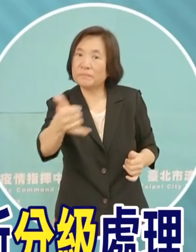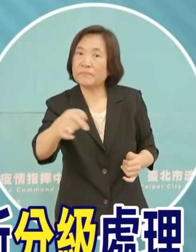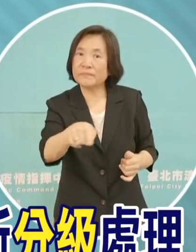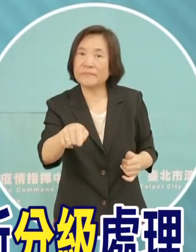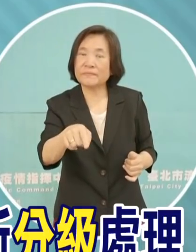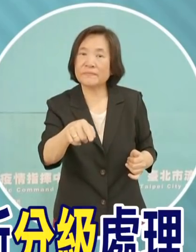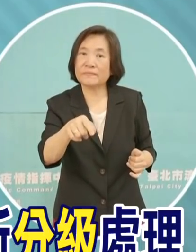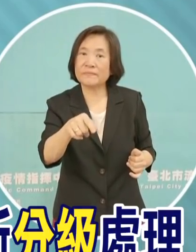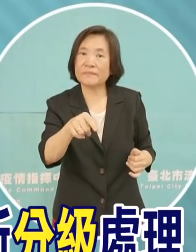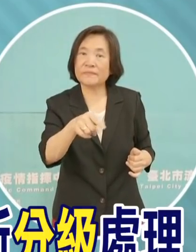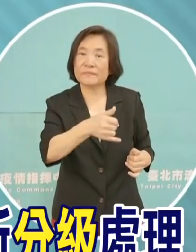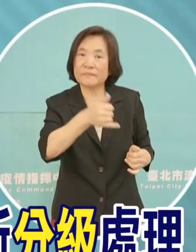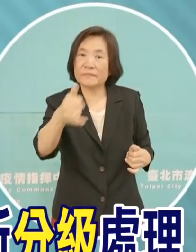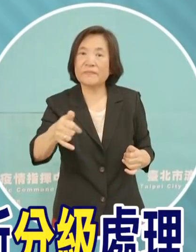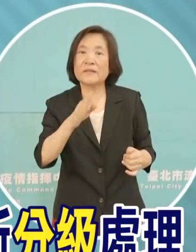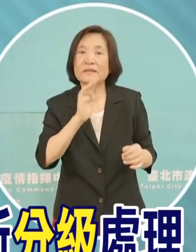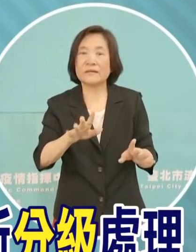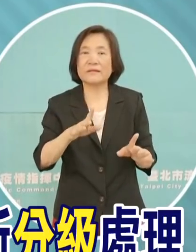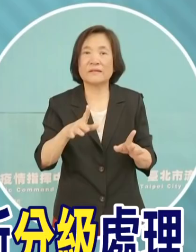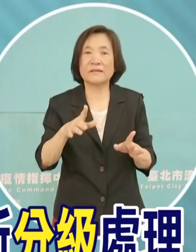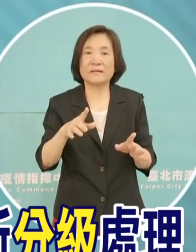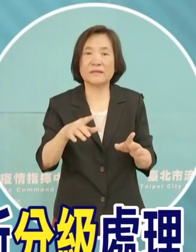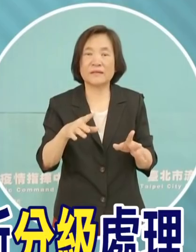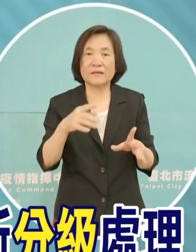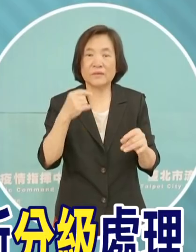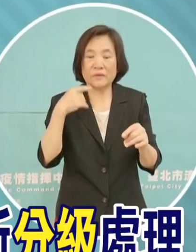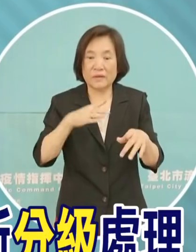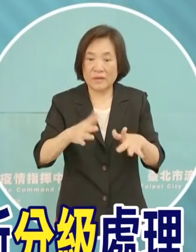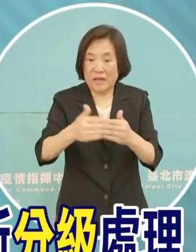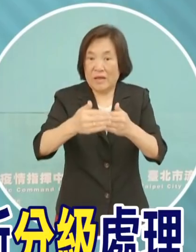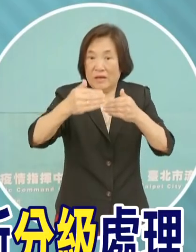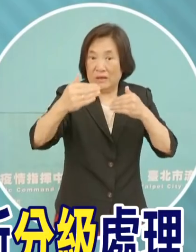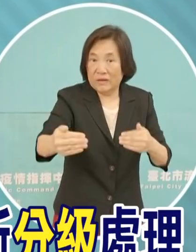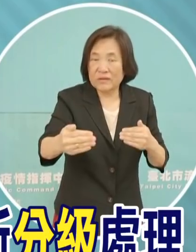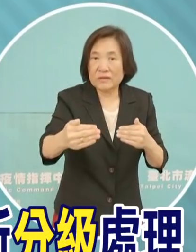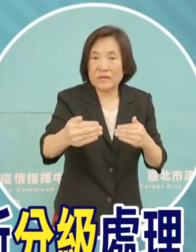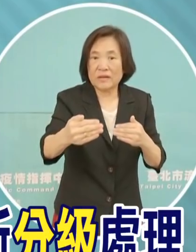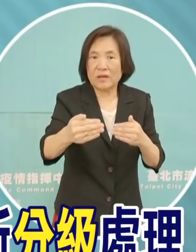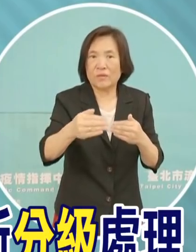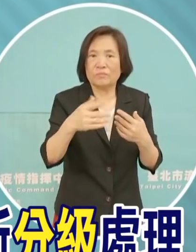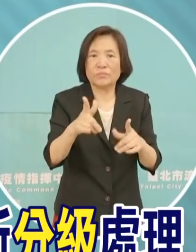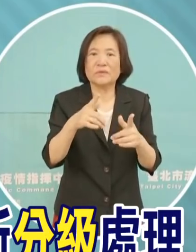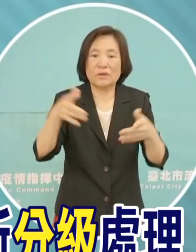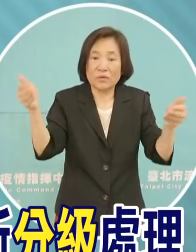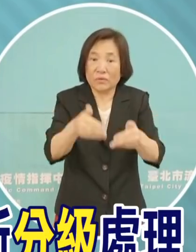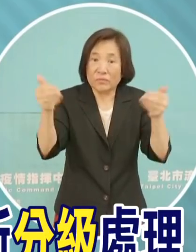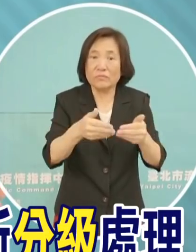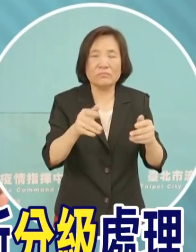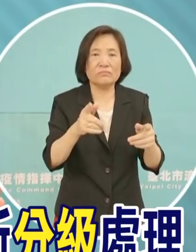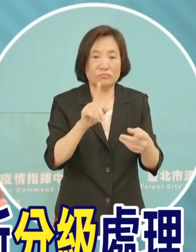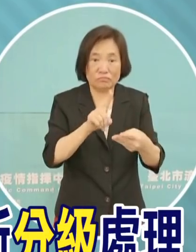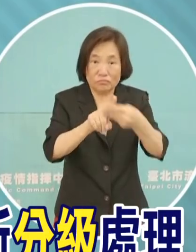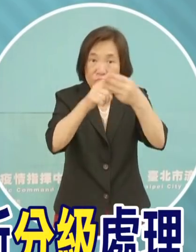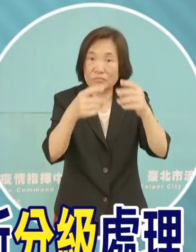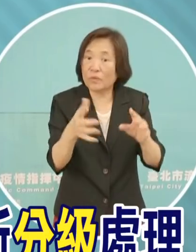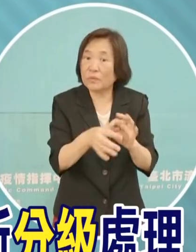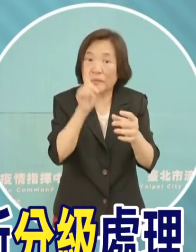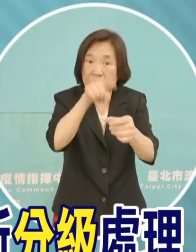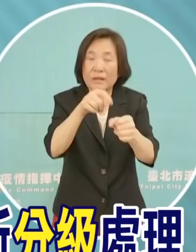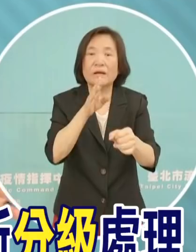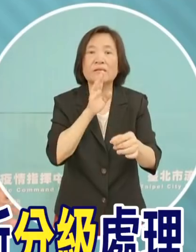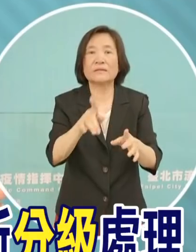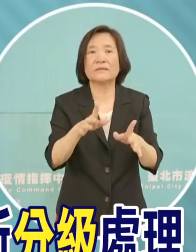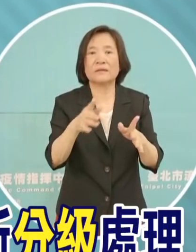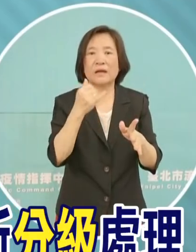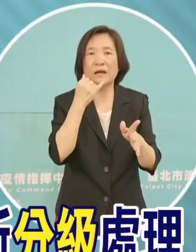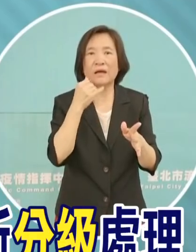哦，把你们隔离起来最主要理由不是要治疗你们，而是防止你们再去传染别人的哈。所以那你们也比较年轻哦，